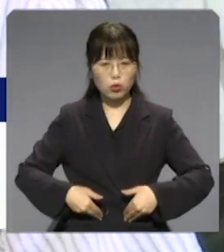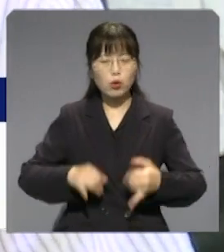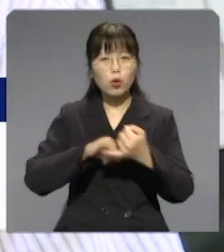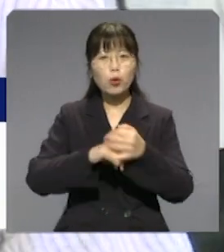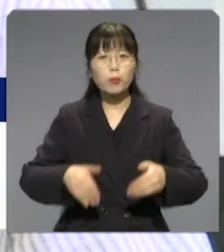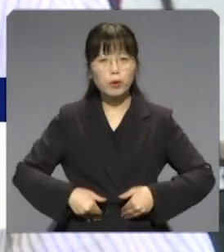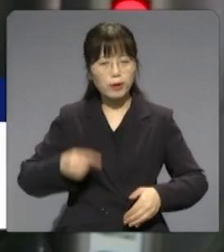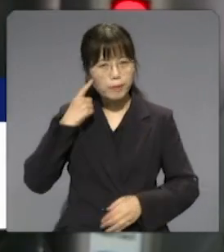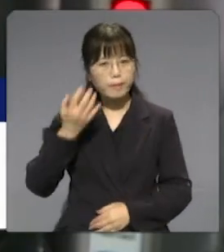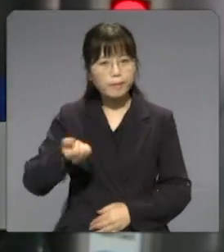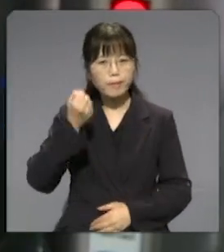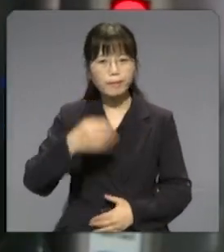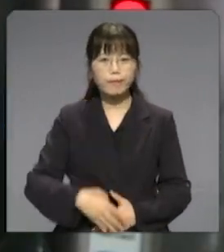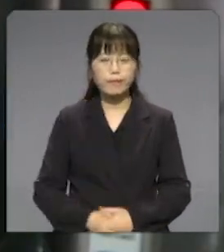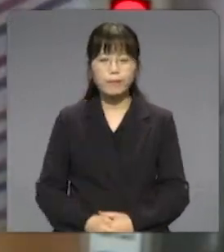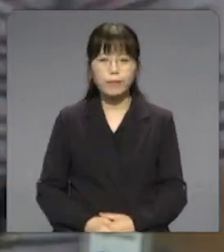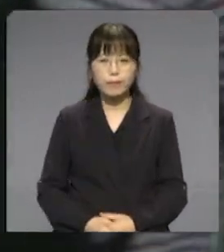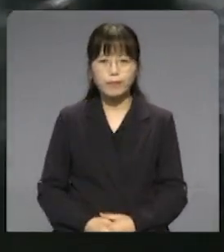필수라고 생각을 합니다.